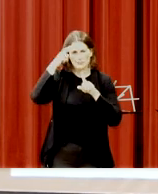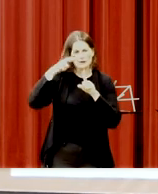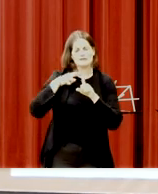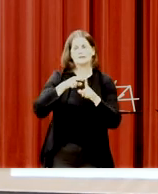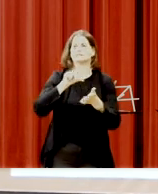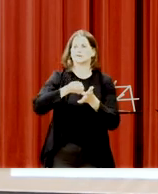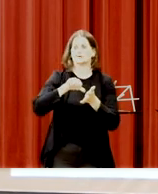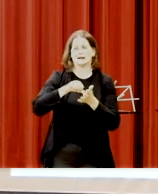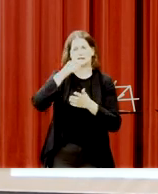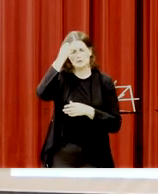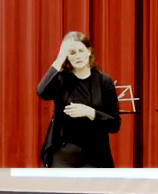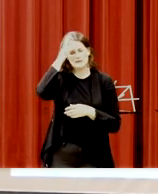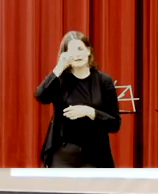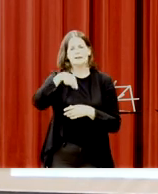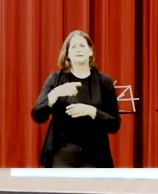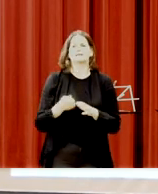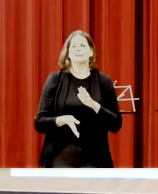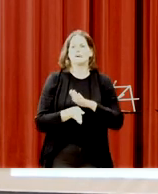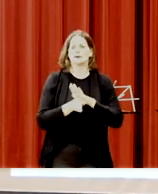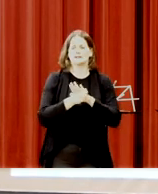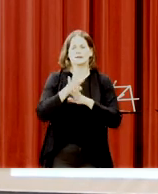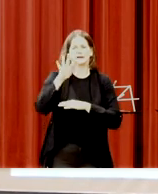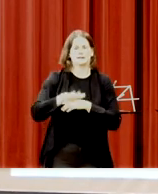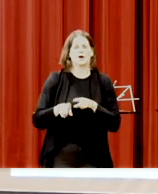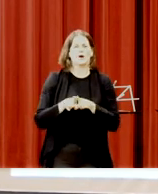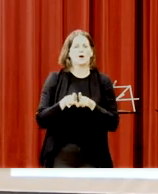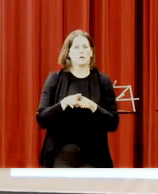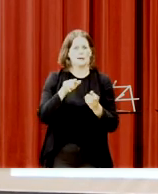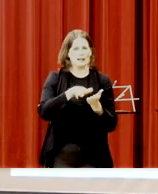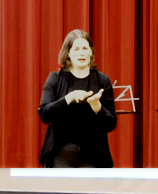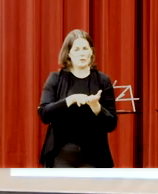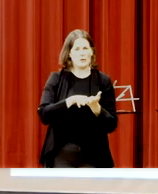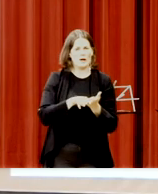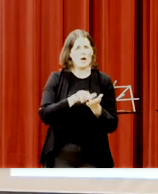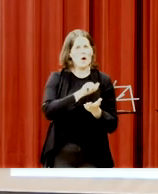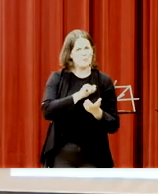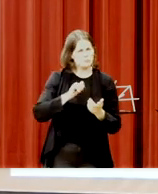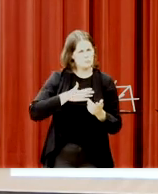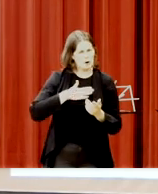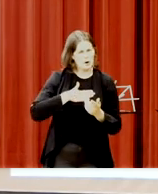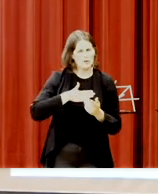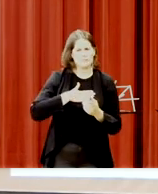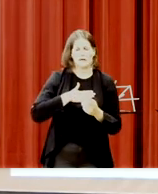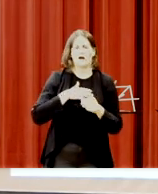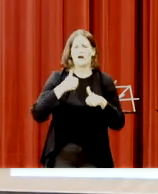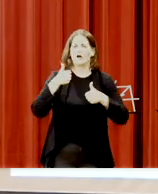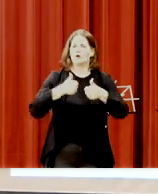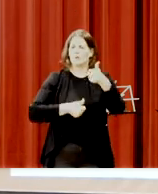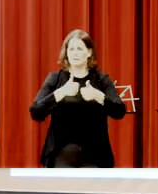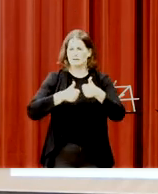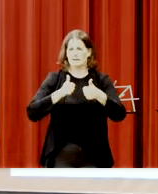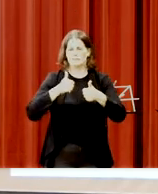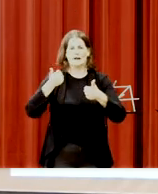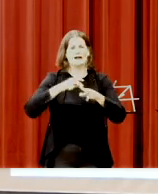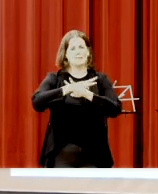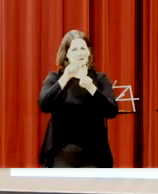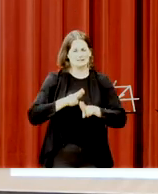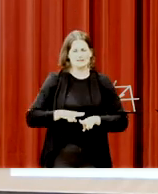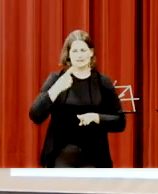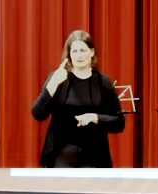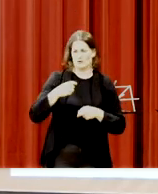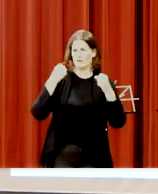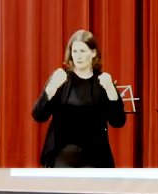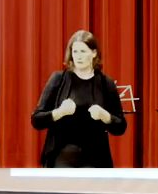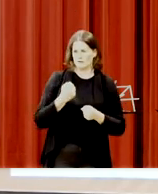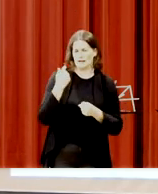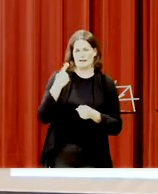forta internacionalització que teniu també a casa vostra. Aquesta transformació també té molt a veure, com hem escoltat, a la lliçó inaugural